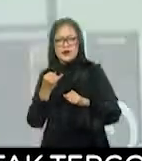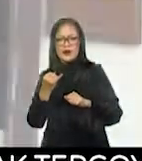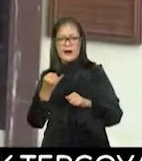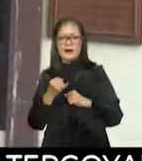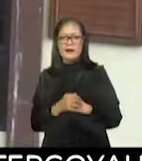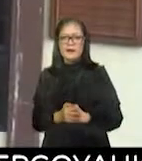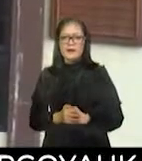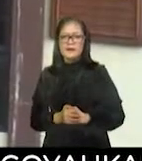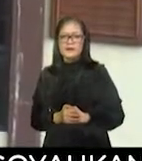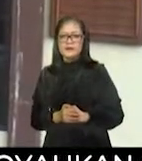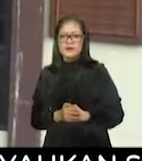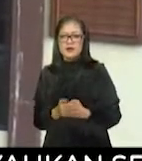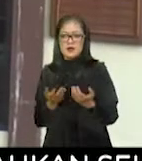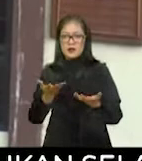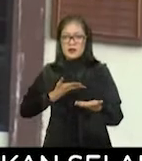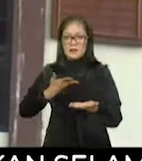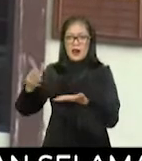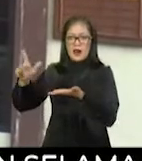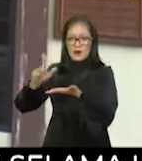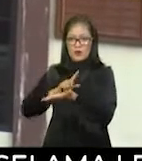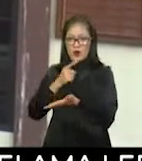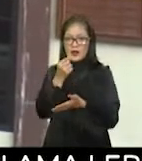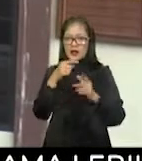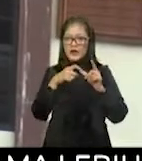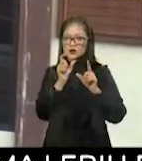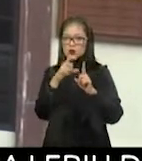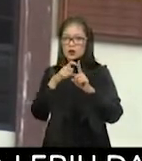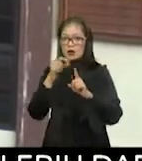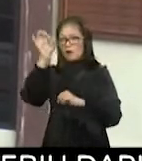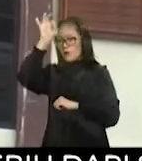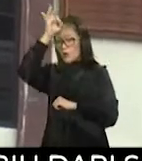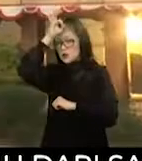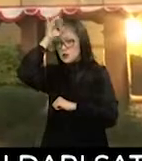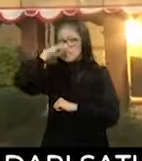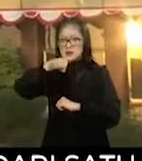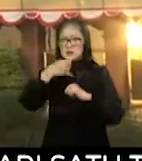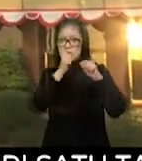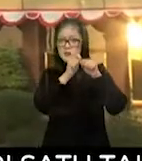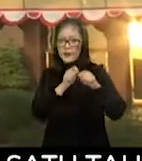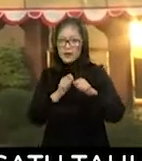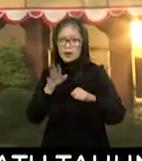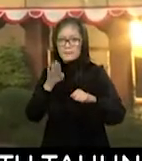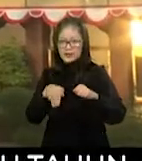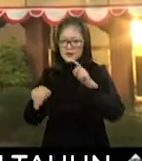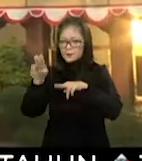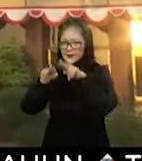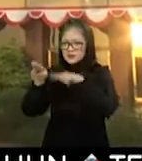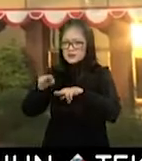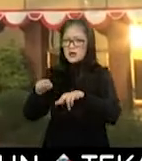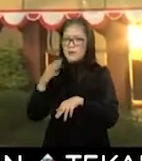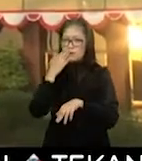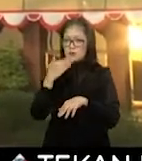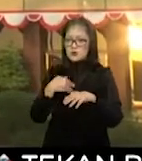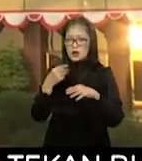kecil menerima laporan dari RSUD RA Kartini satreskrim Polres Jepara saat ini melakukan penyelidikan dan mencari pemilik asli